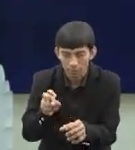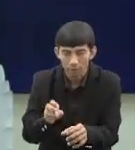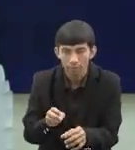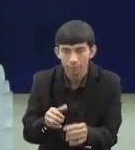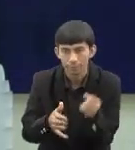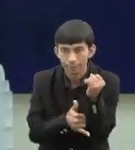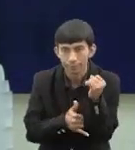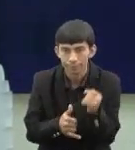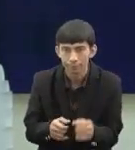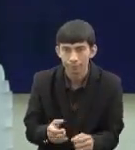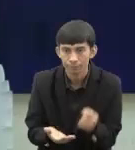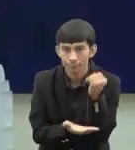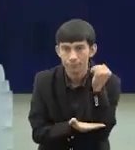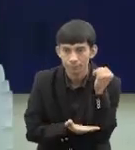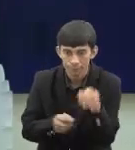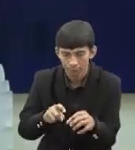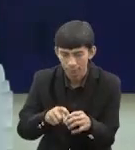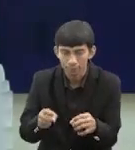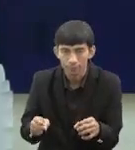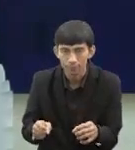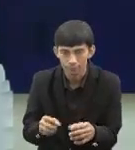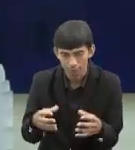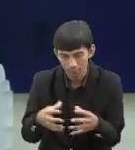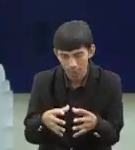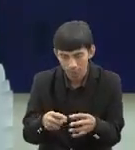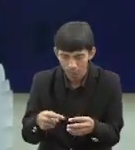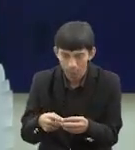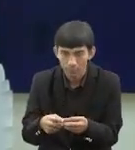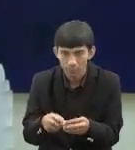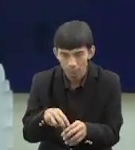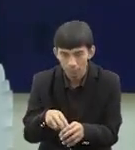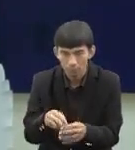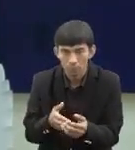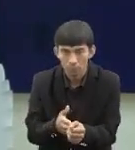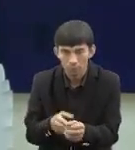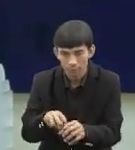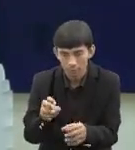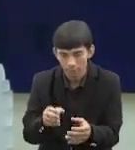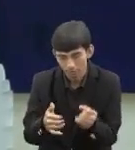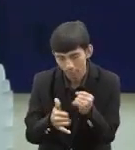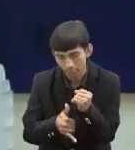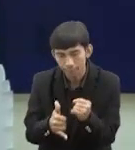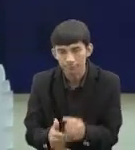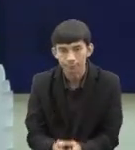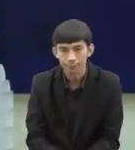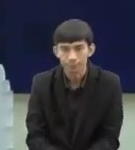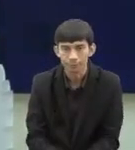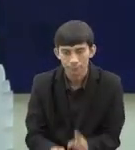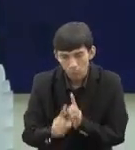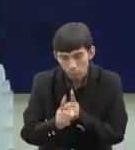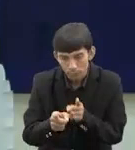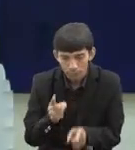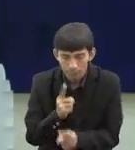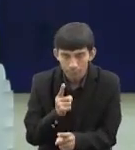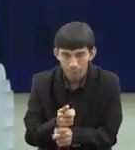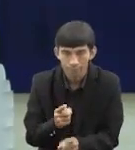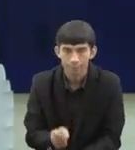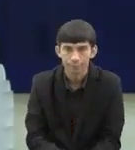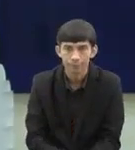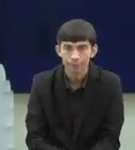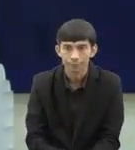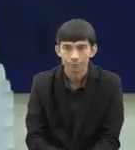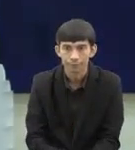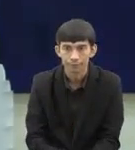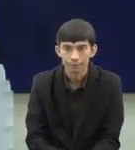su sầm mai tụ đến tay cà khuê sầm rắp nom chanh cà bật tê chàng chắc mẹ tha chầm lại bao dân cứ trăm trợ hài nè cậu